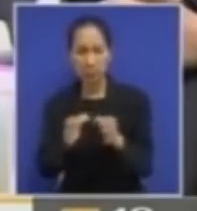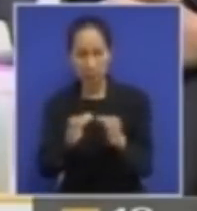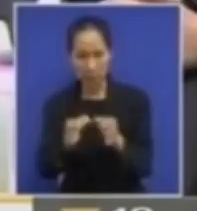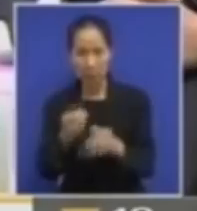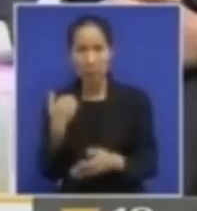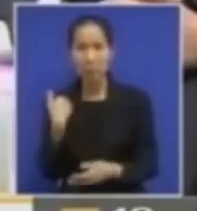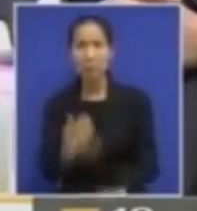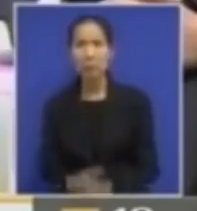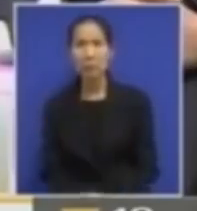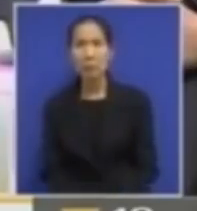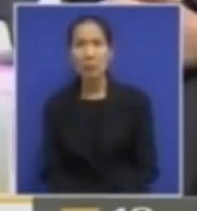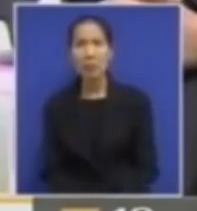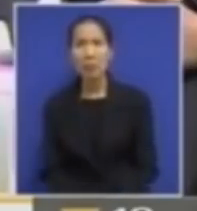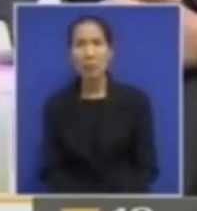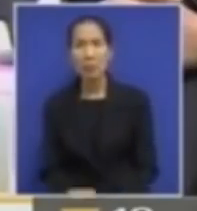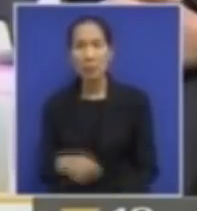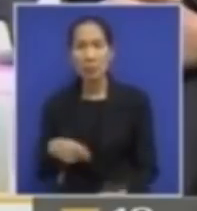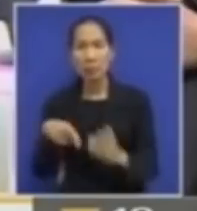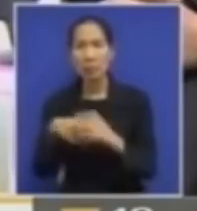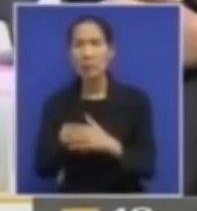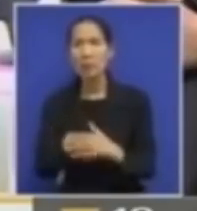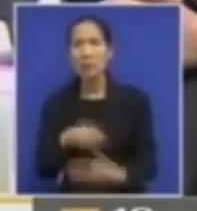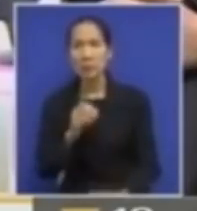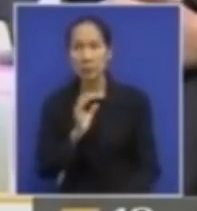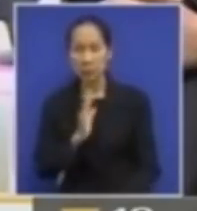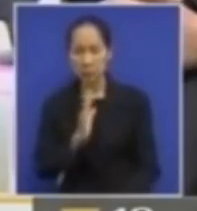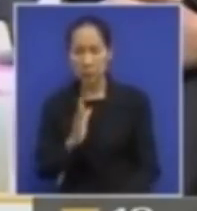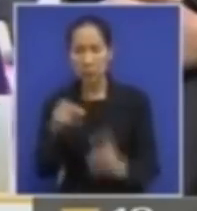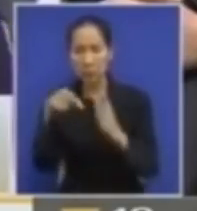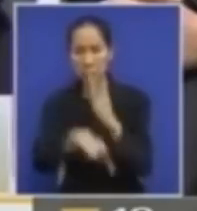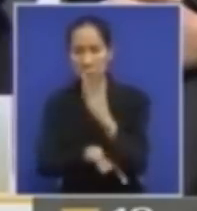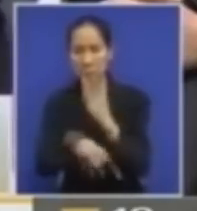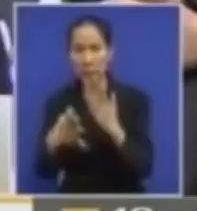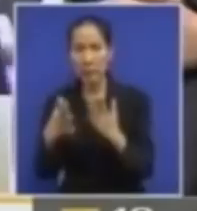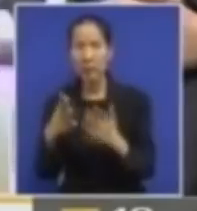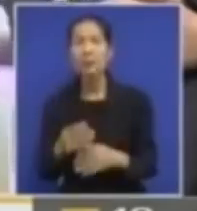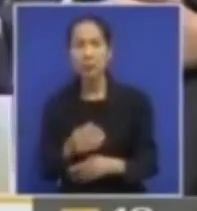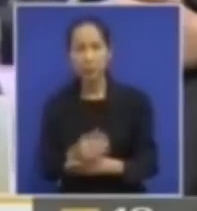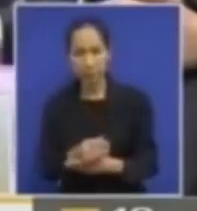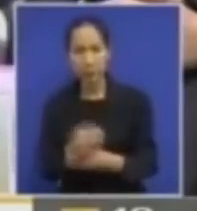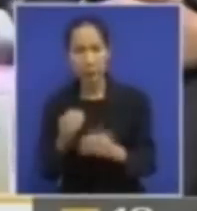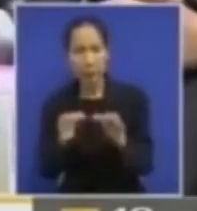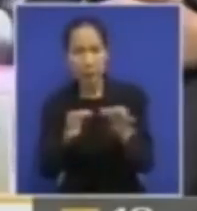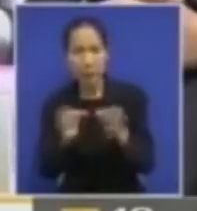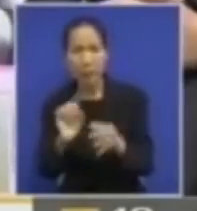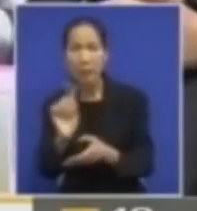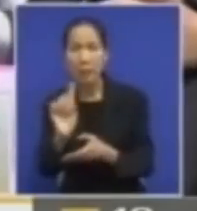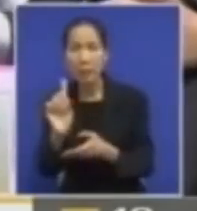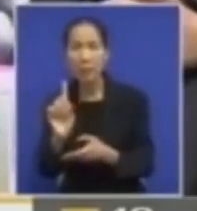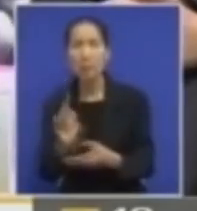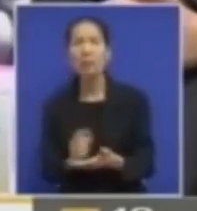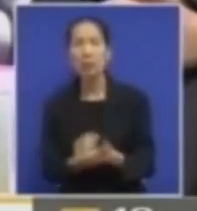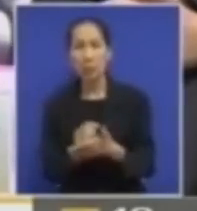ความซื่อสัตย์สุจริตตีความได้อย่างไรถ้าบอกว่าเป็นคนดีซื่อสัตย์ไม่กินไม่โกงเชิ